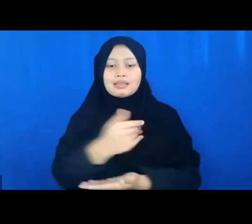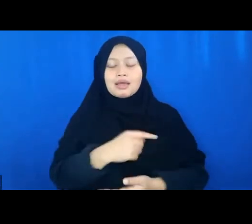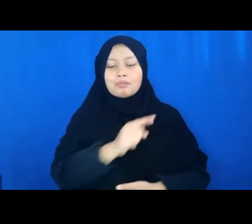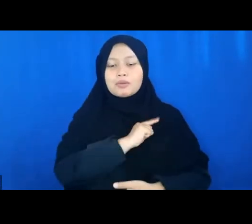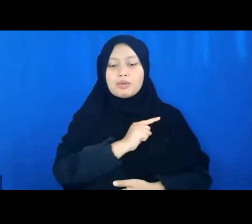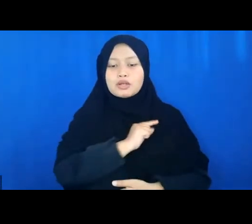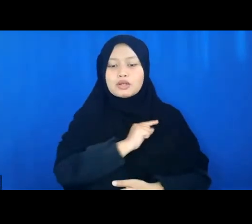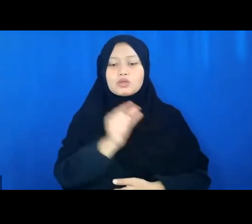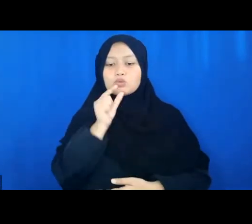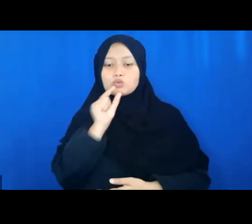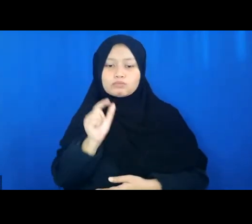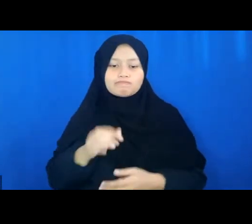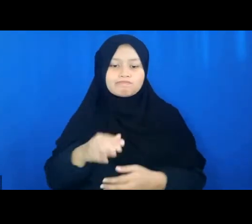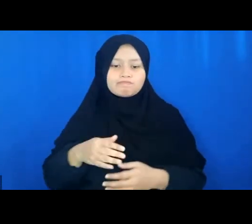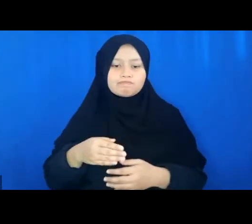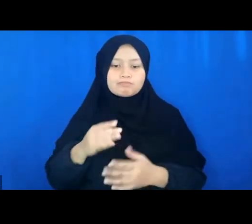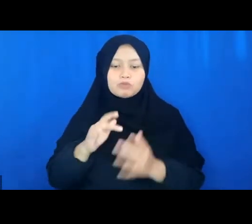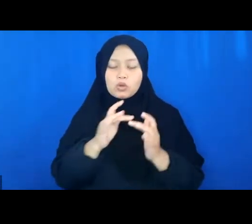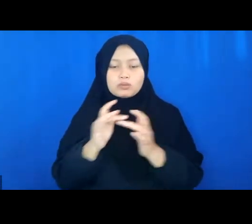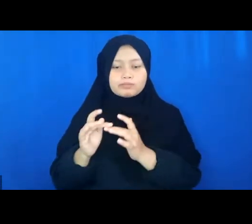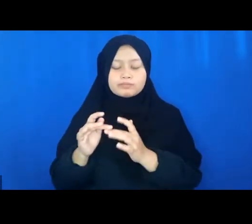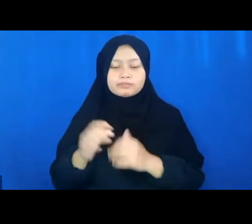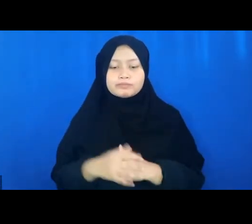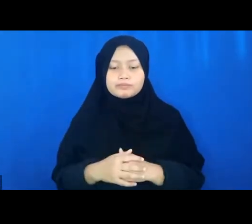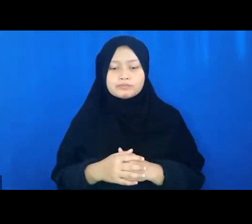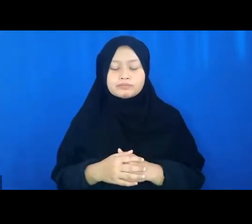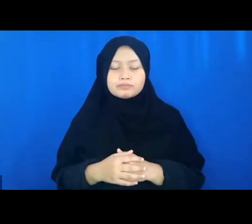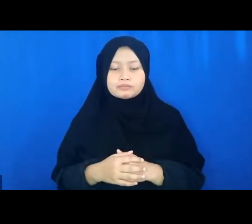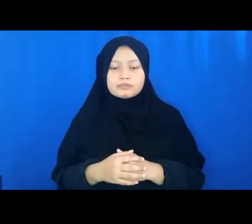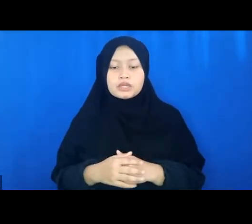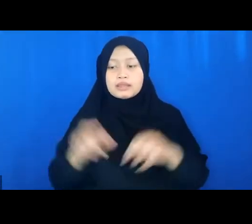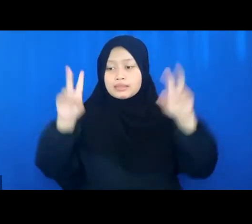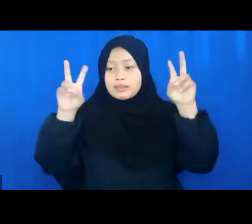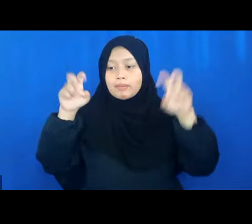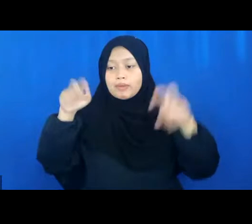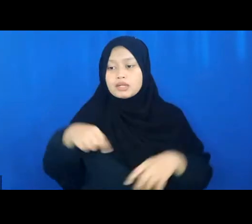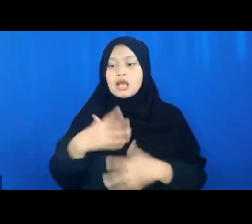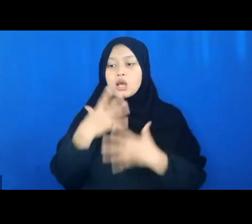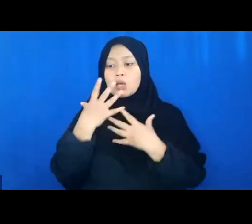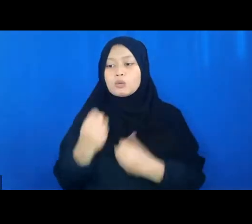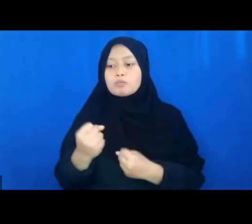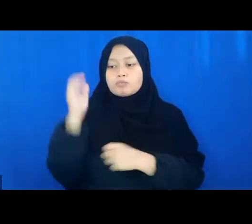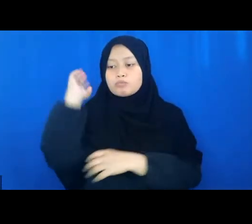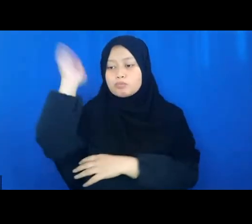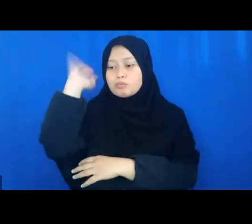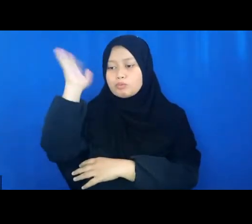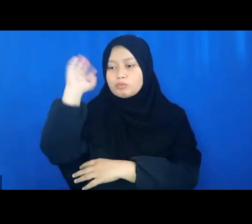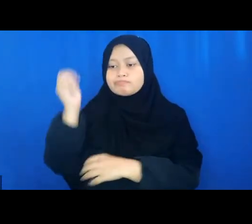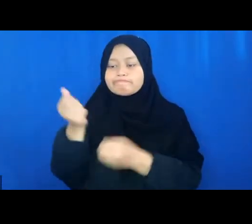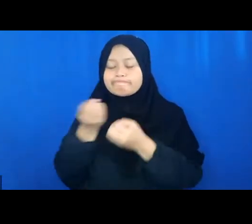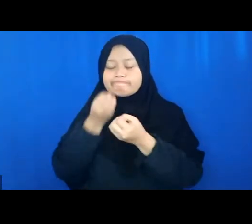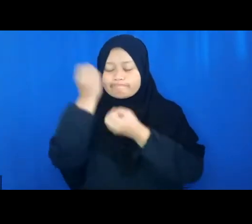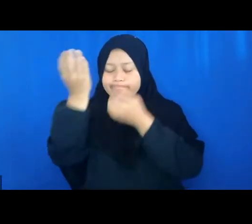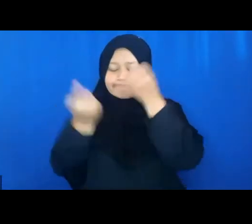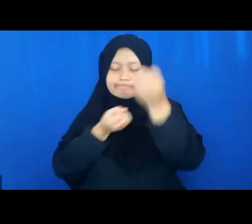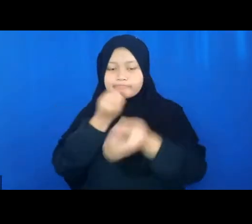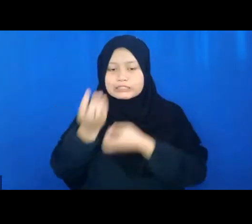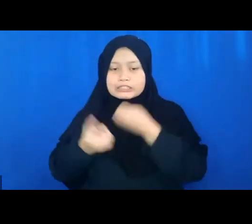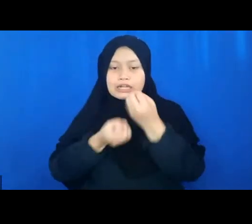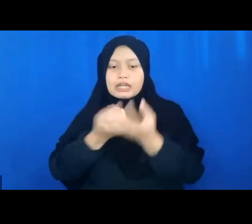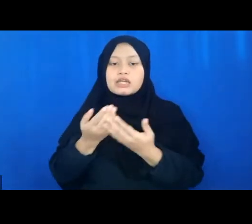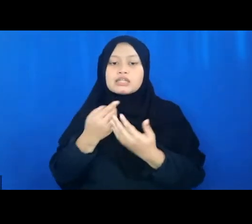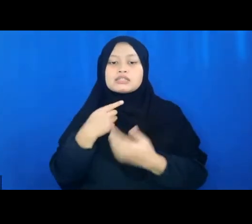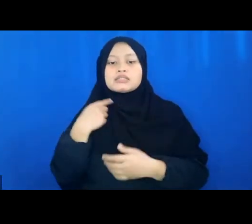dalam membawakan tema ini diharapkan para narasumber dapat memberikan gambaran secara umum mengenai sejauhmana